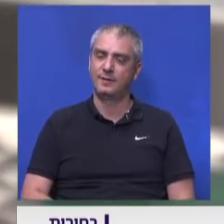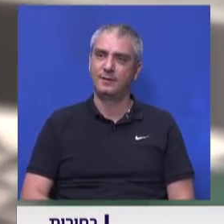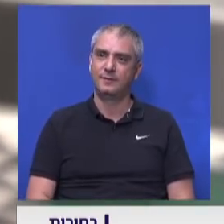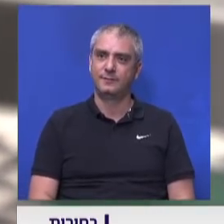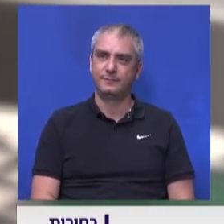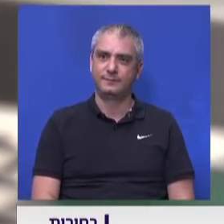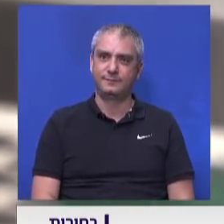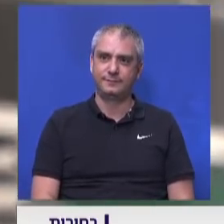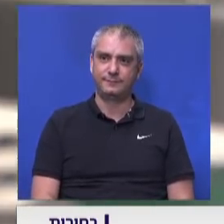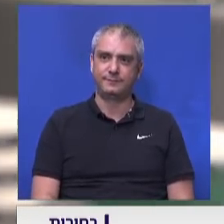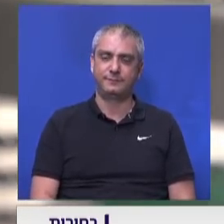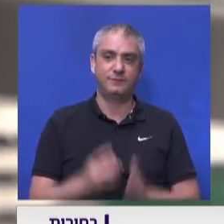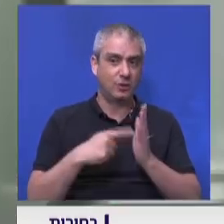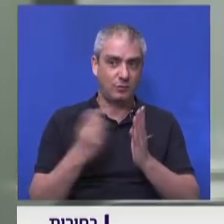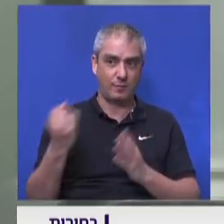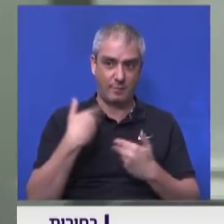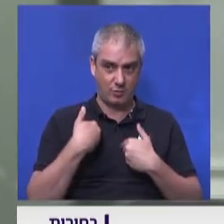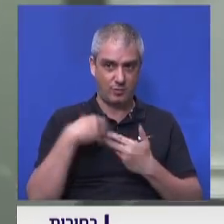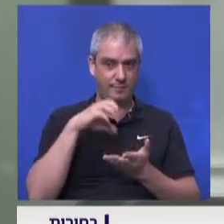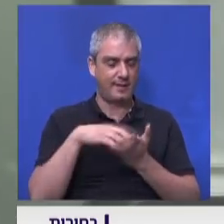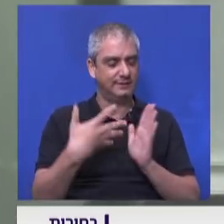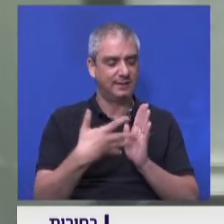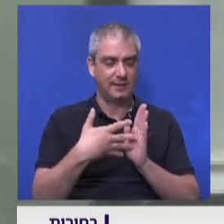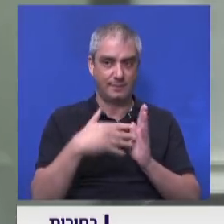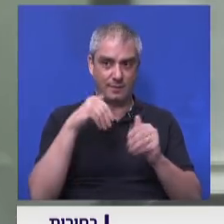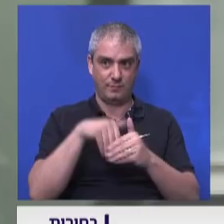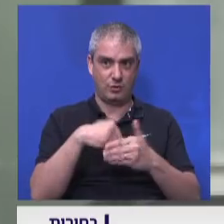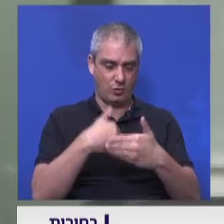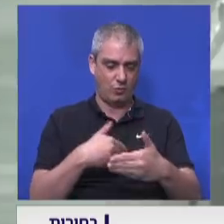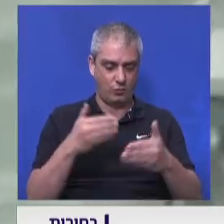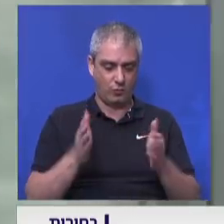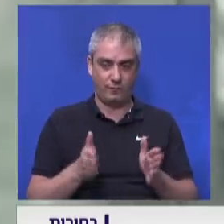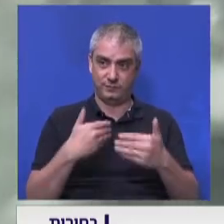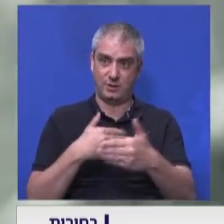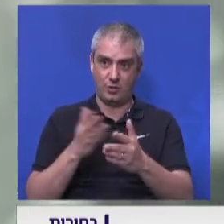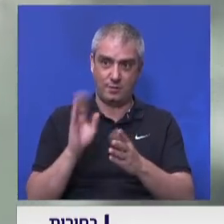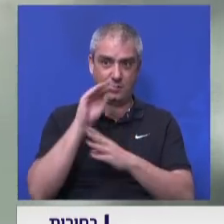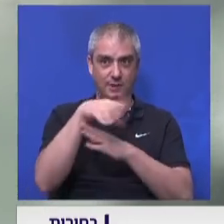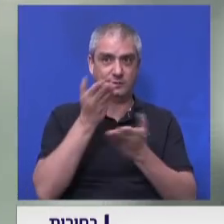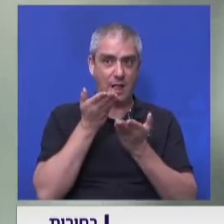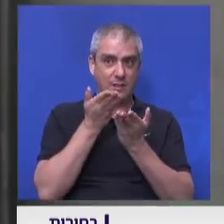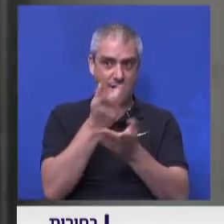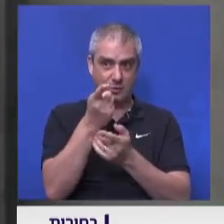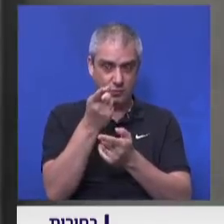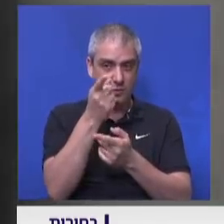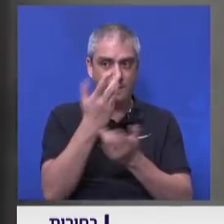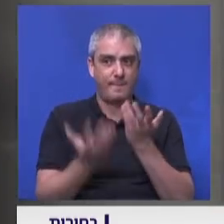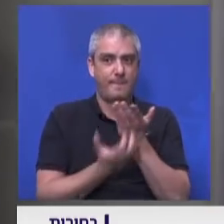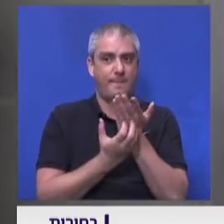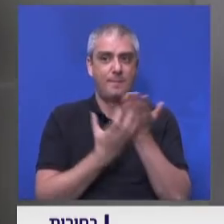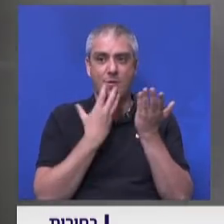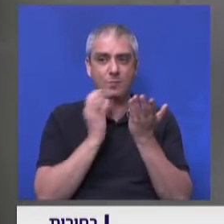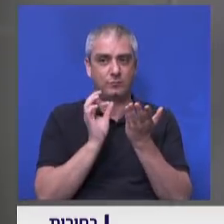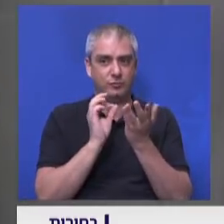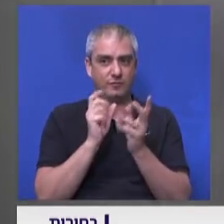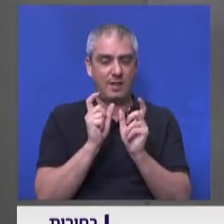הדוגמאות מגיעות אלינו ממרכז הדגימה, בקופסאות. הן נכנסות לתנור שבהן הן מחוממות כדי לעכב